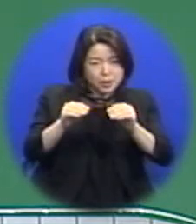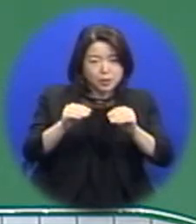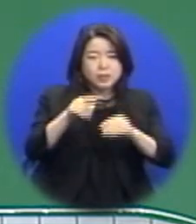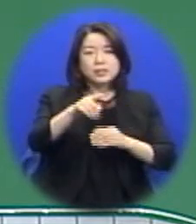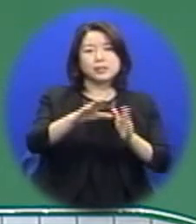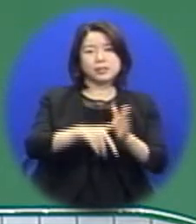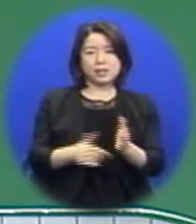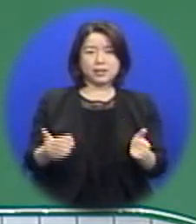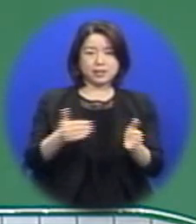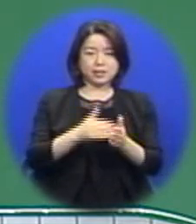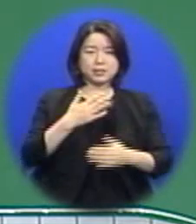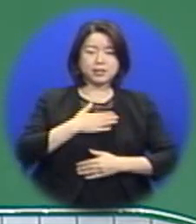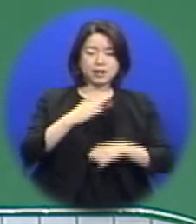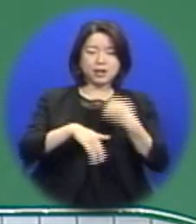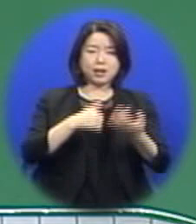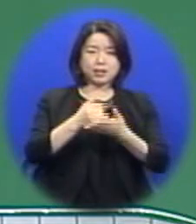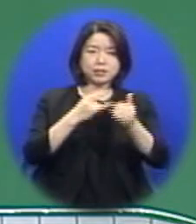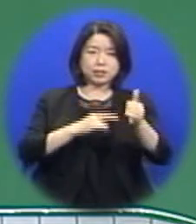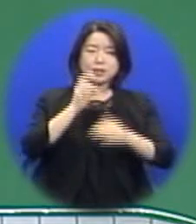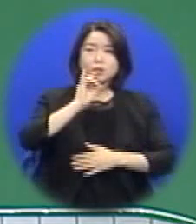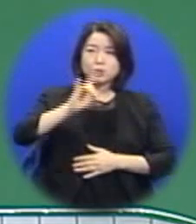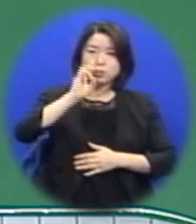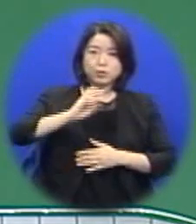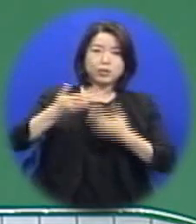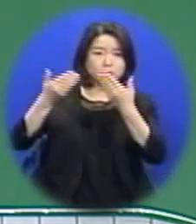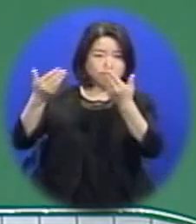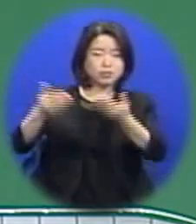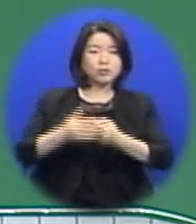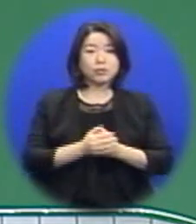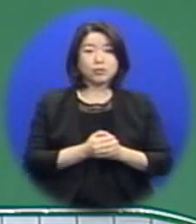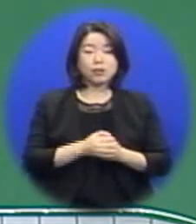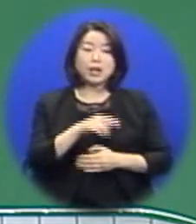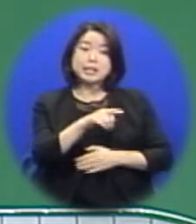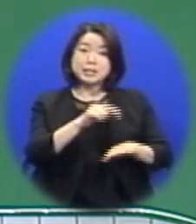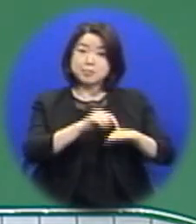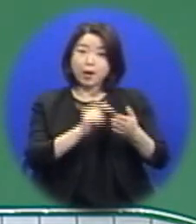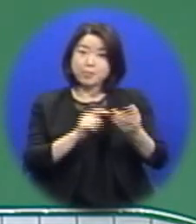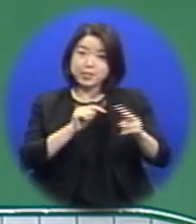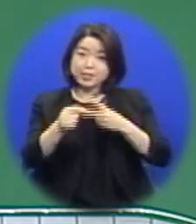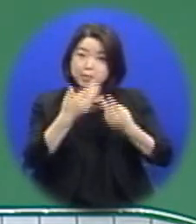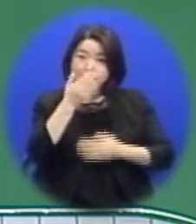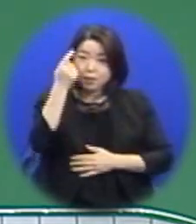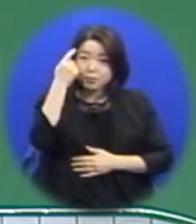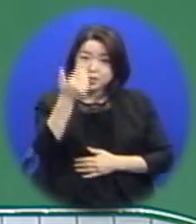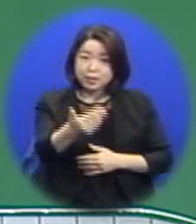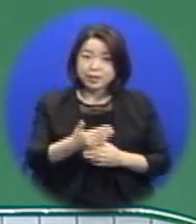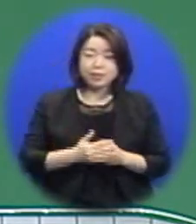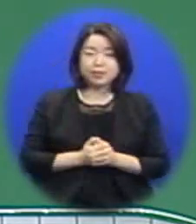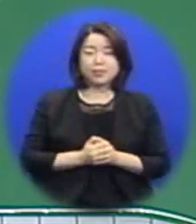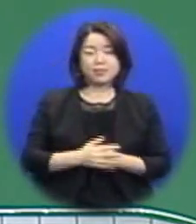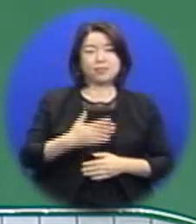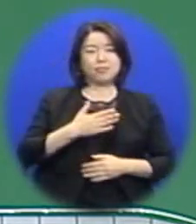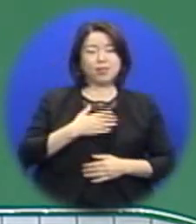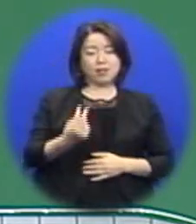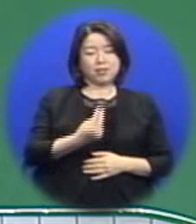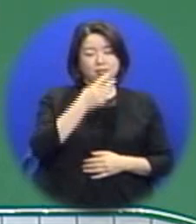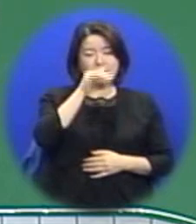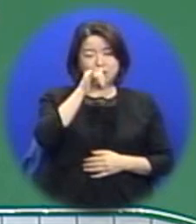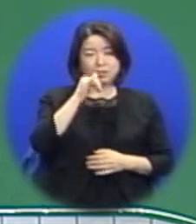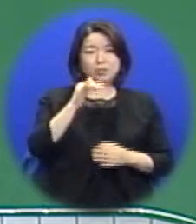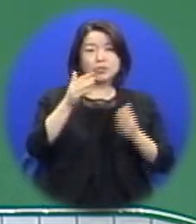하나님께 노래할 것이다. 여러분 이 심정 이해가 되십니까? 내가 살아있는 동안 하나님을